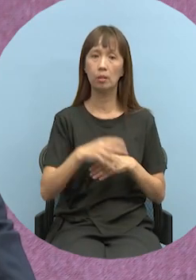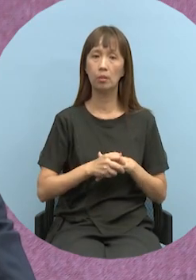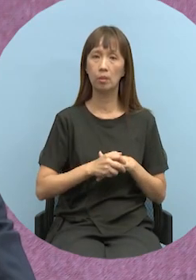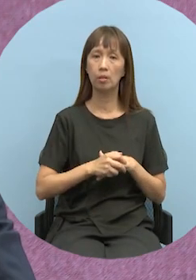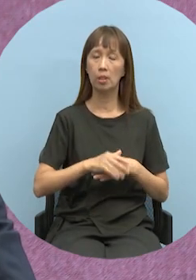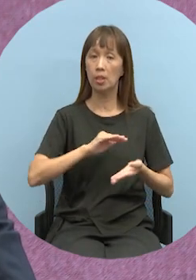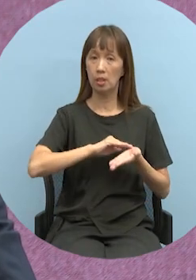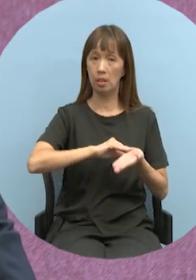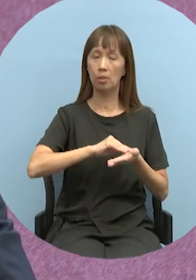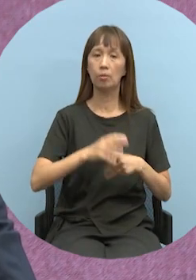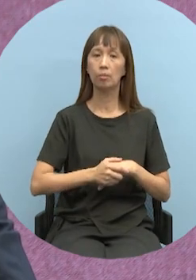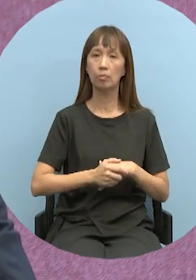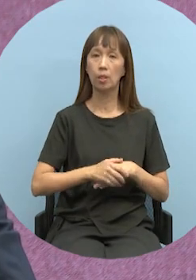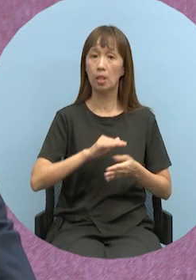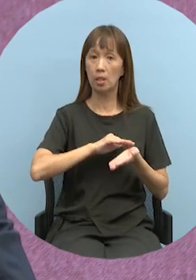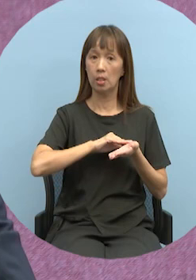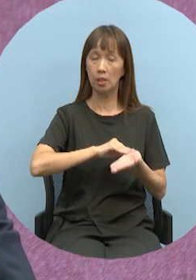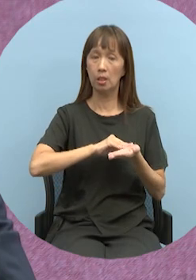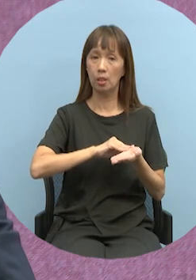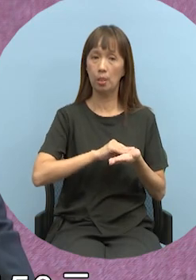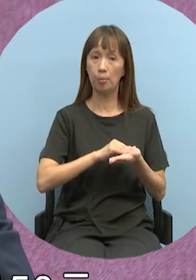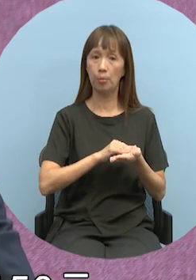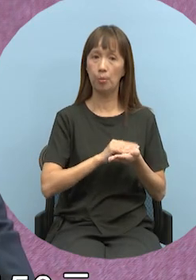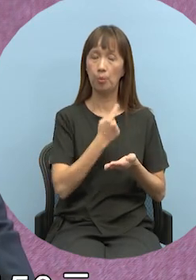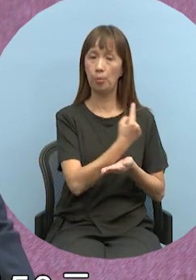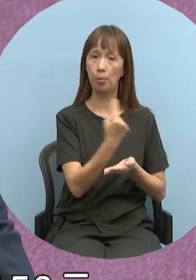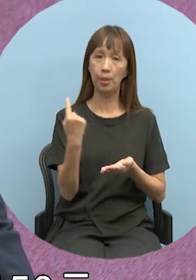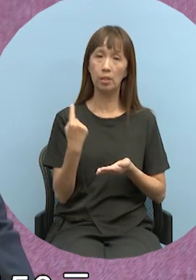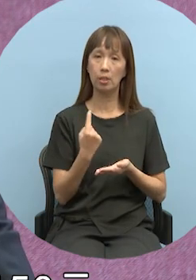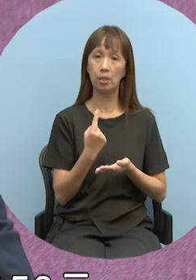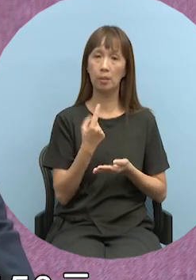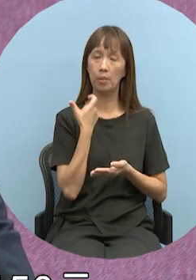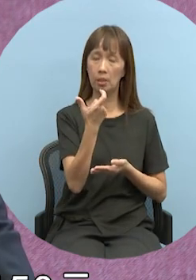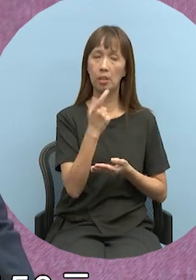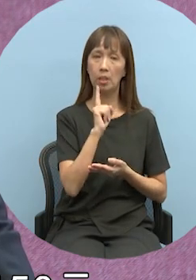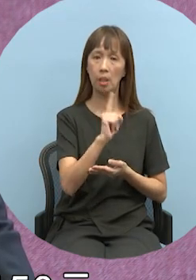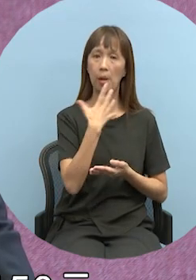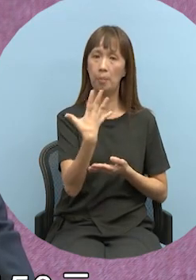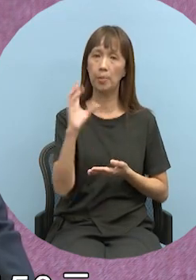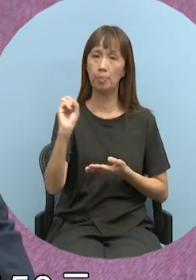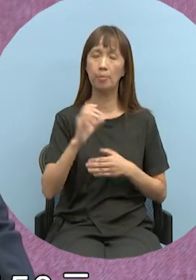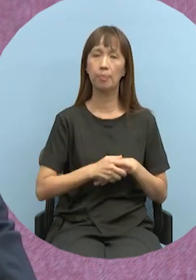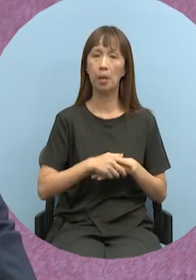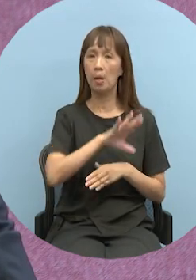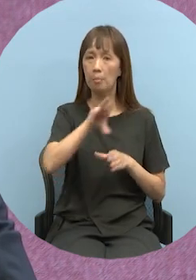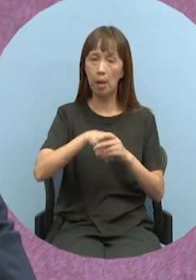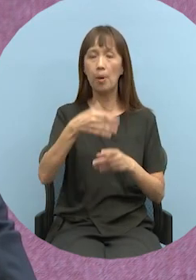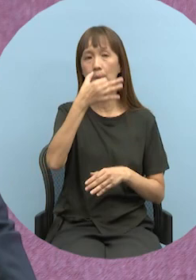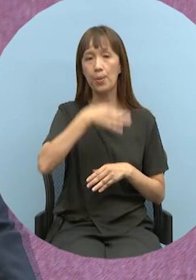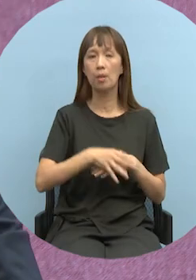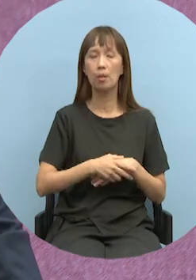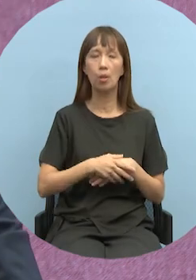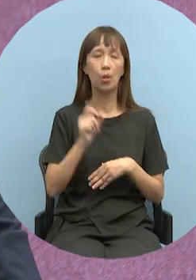助的治療跟進。在治療跟進裡面呢，每次呢市民那個共付額呢是150元包埋藥